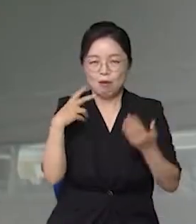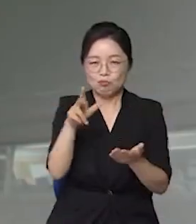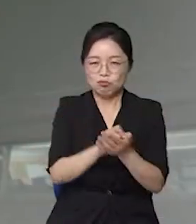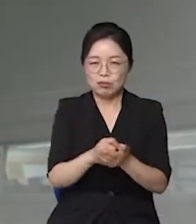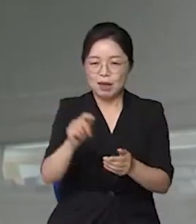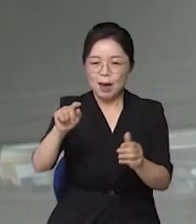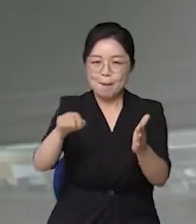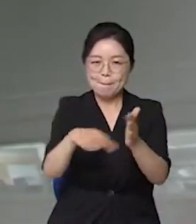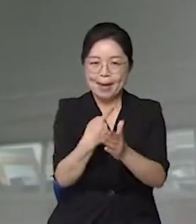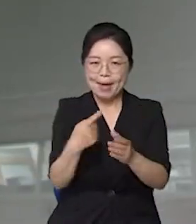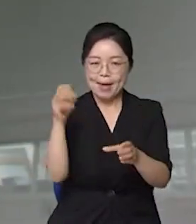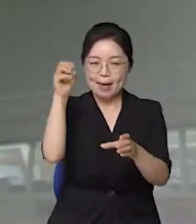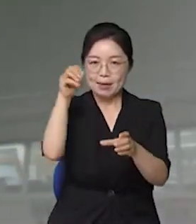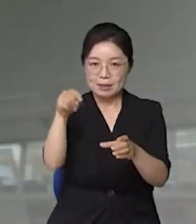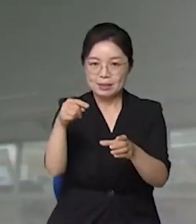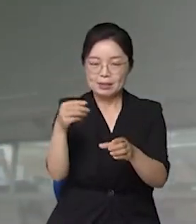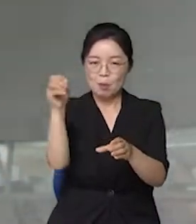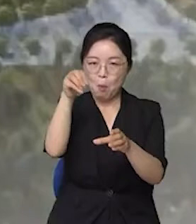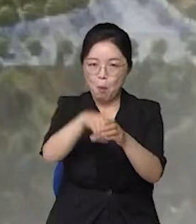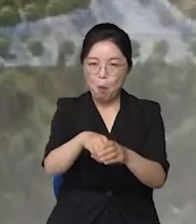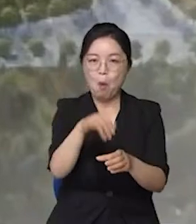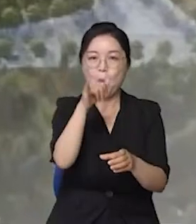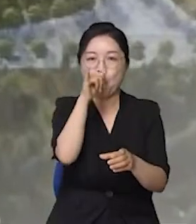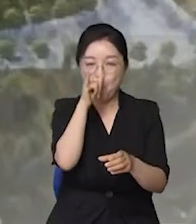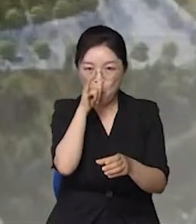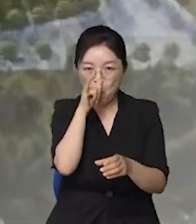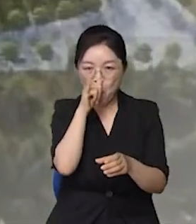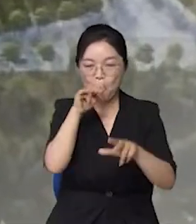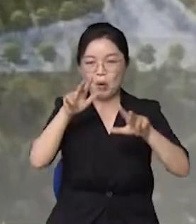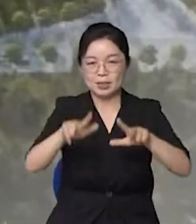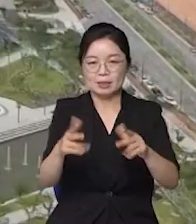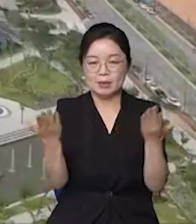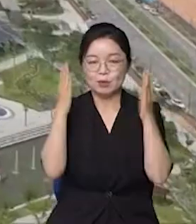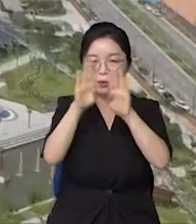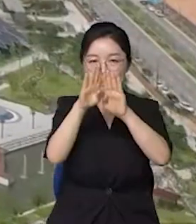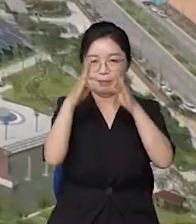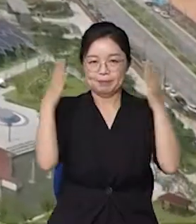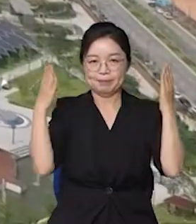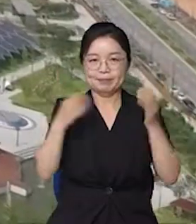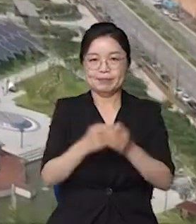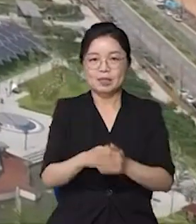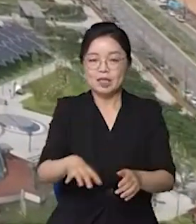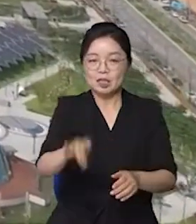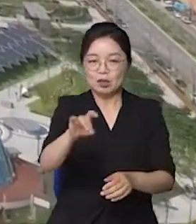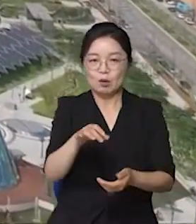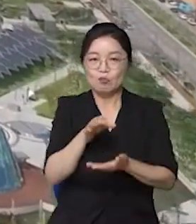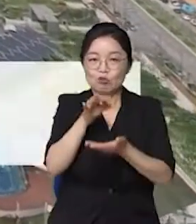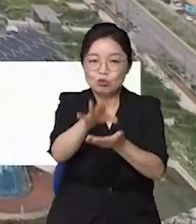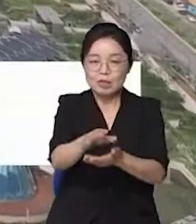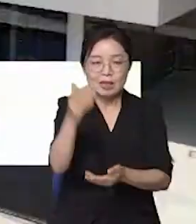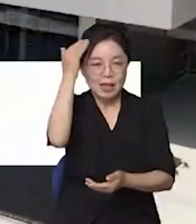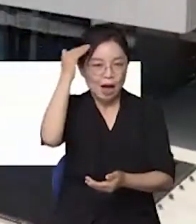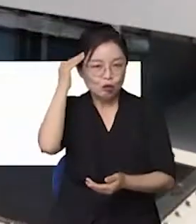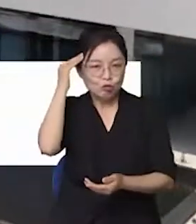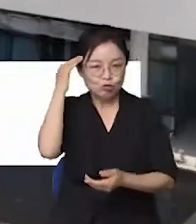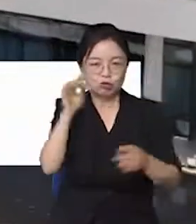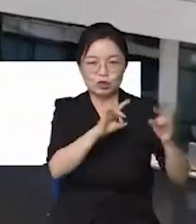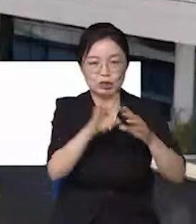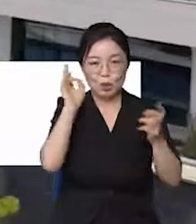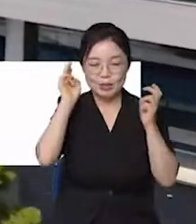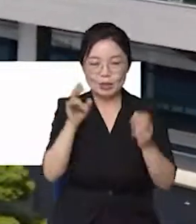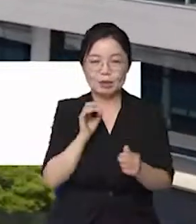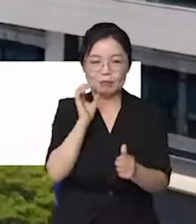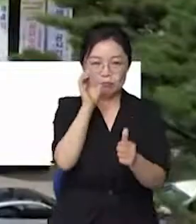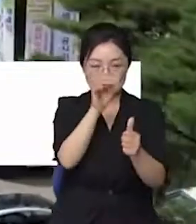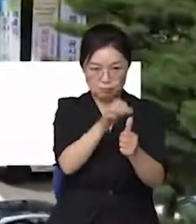채택됐지만 우여곡절 끝에 특별법이 통과돼 개교에 이르렀습니다. 초기 투자금은 한전이 부담했지만